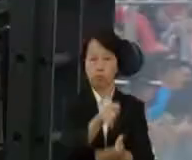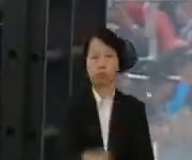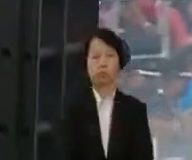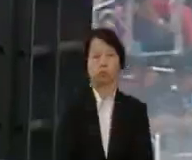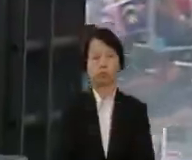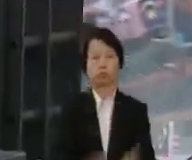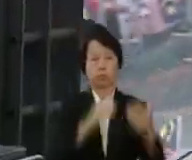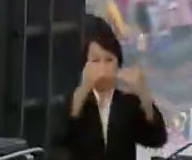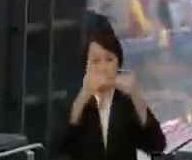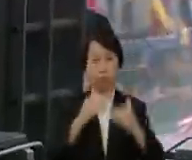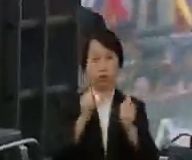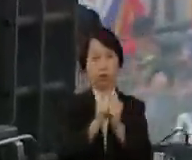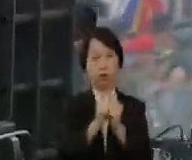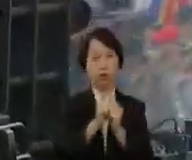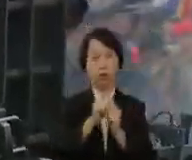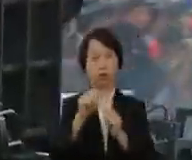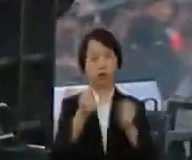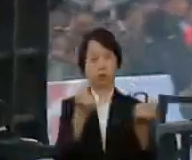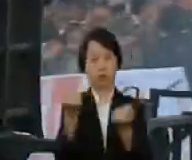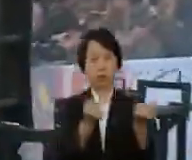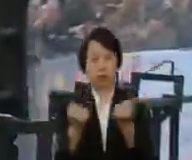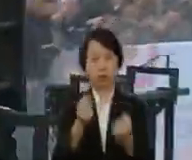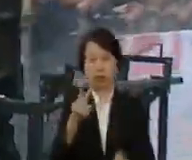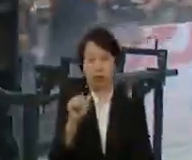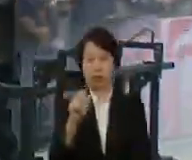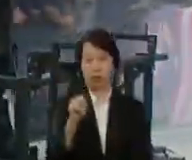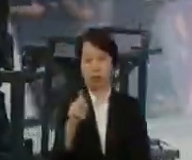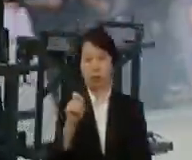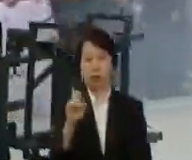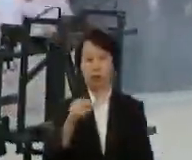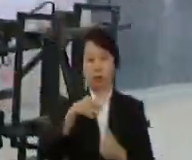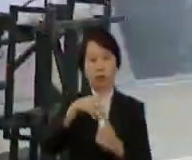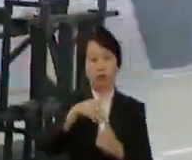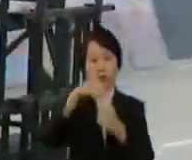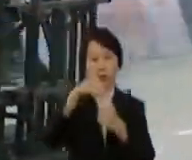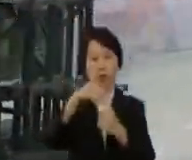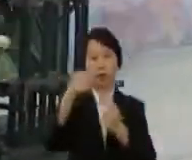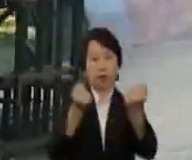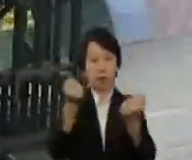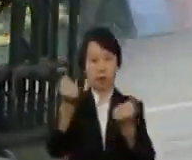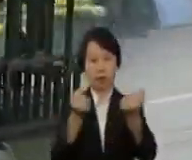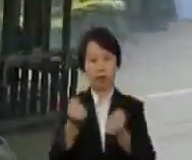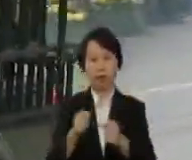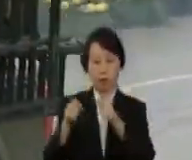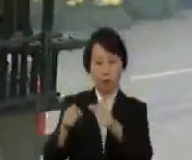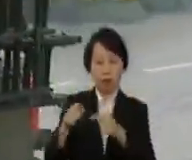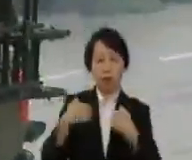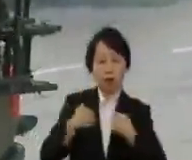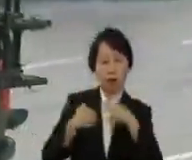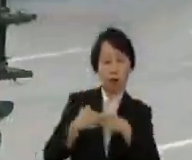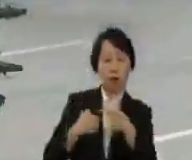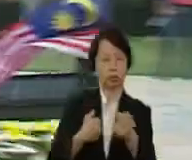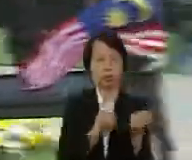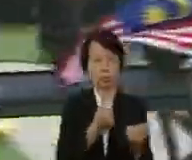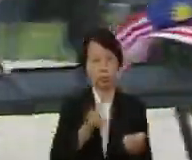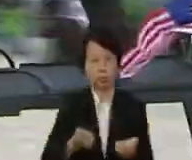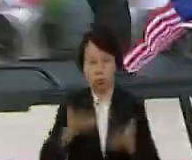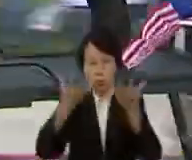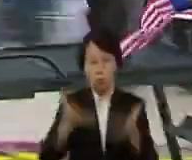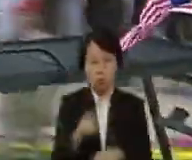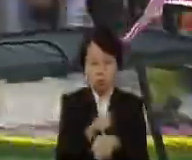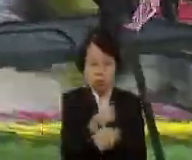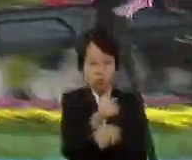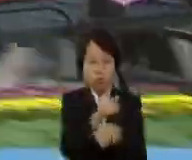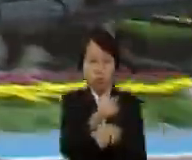Diikuti dengan kenderaan WEMTEC yang merupakan Special Operation Vehicle. ianya dilengkapi dengan senjata heavy machine